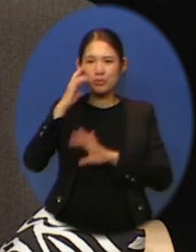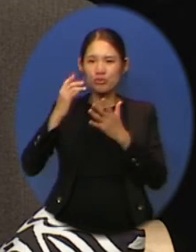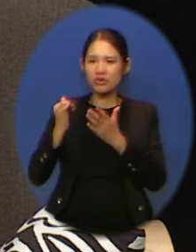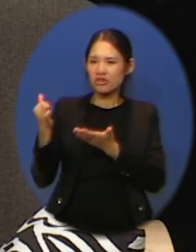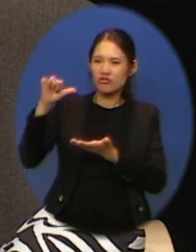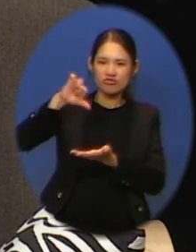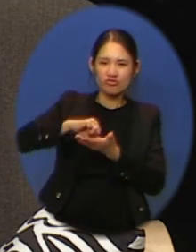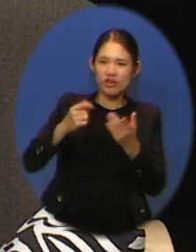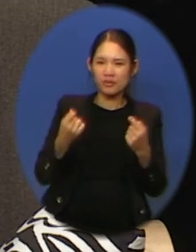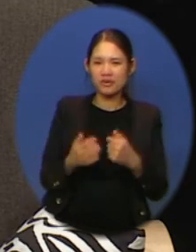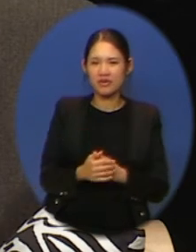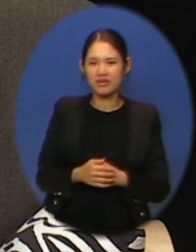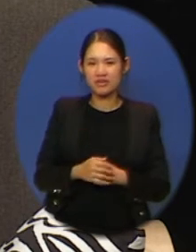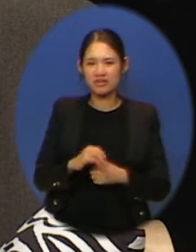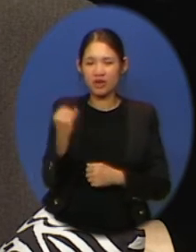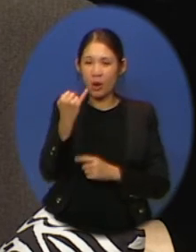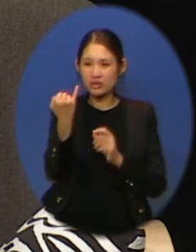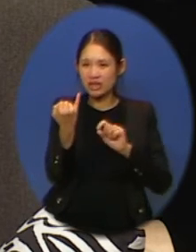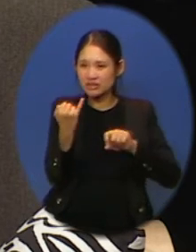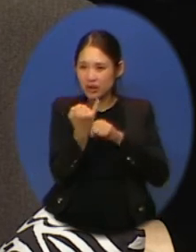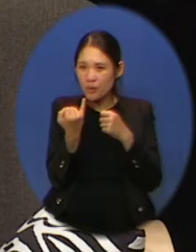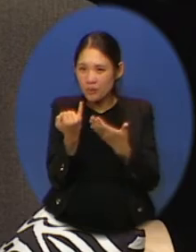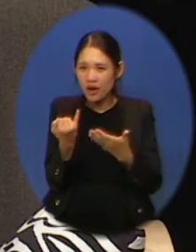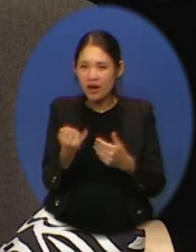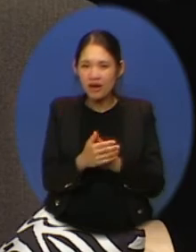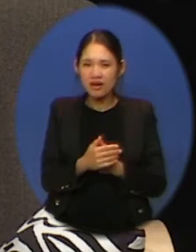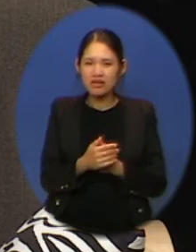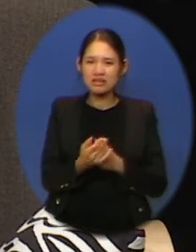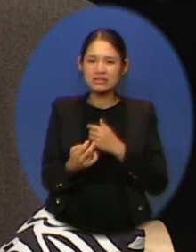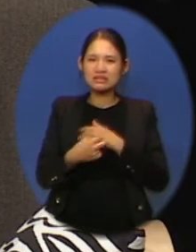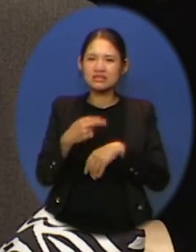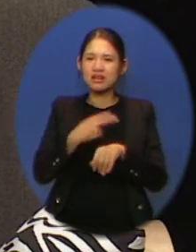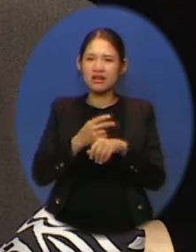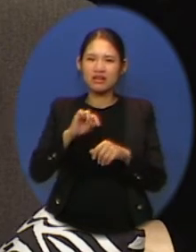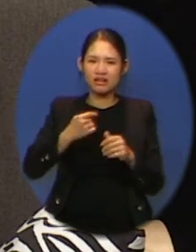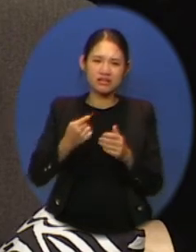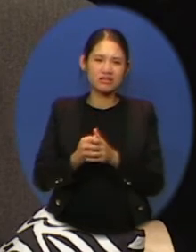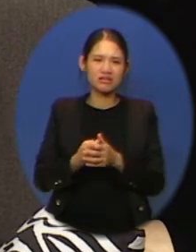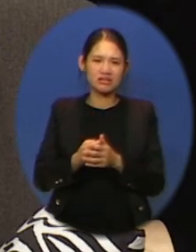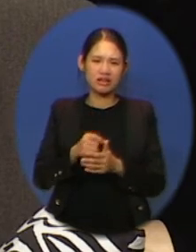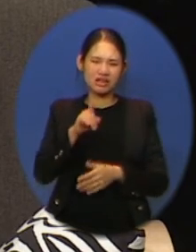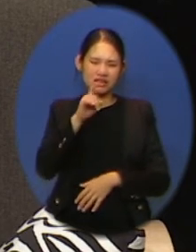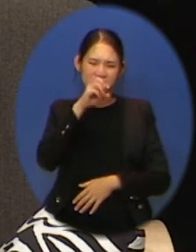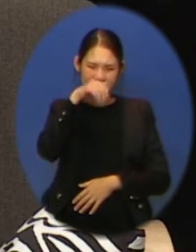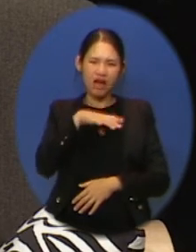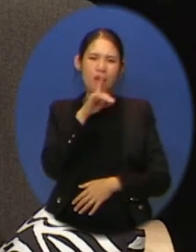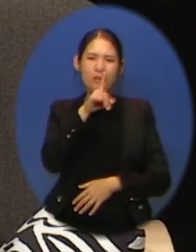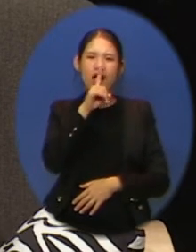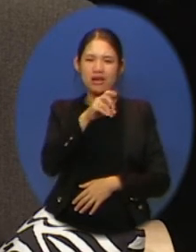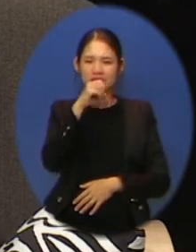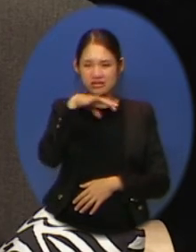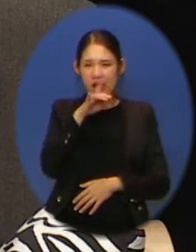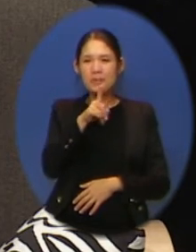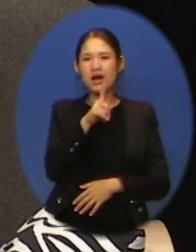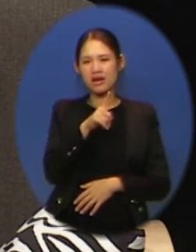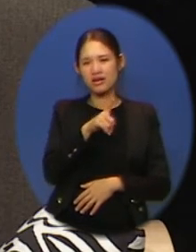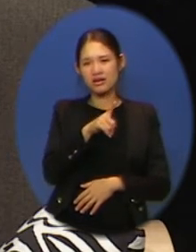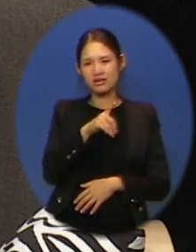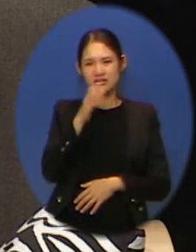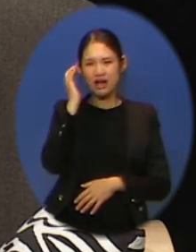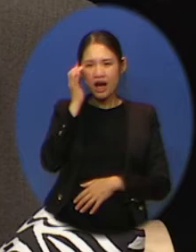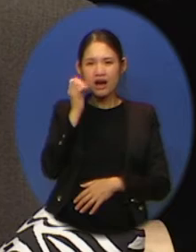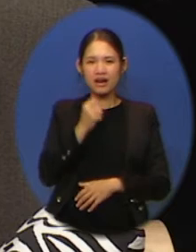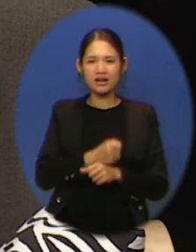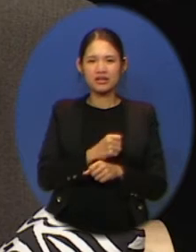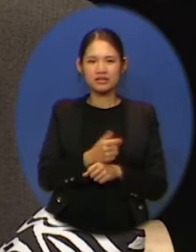뒤집혔게 여자를 처벌하자 의사를 처벌하자 하면 뒤집어졌게요 예. 그건 막말 중에 하나인데 그걸 갖고 이제 그냥 나도 그랬습니다.